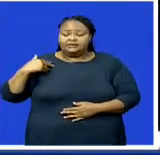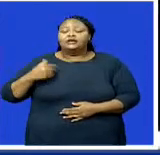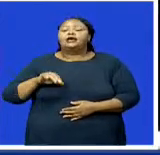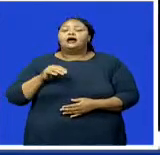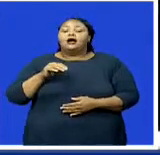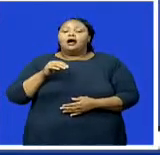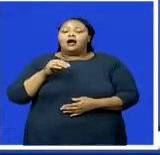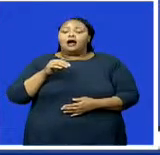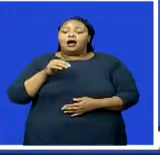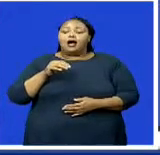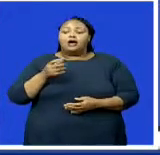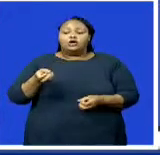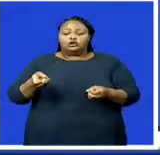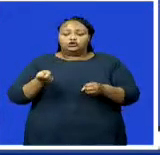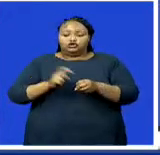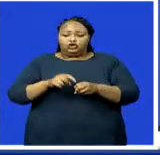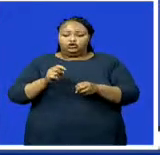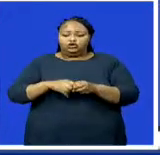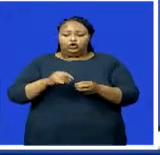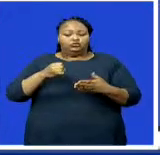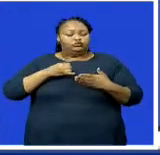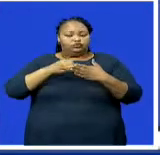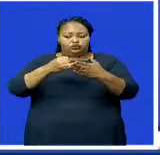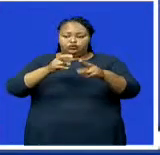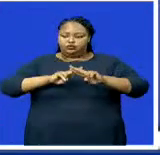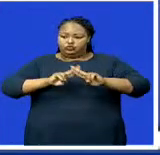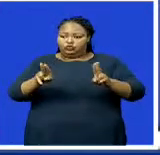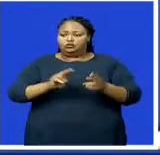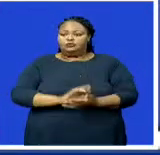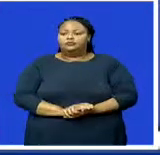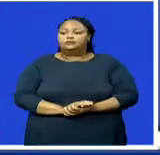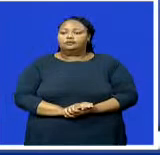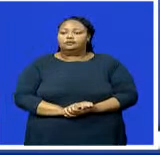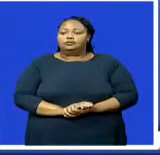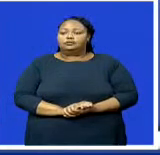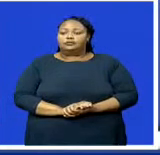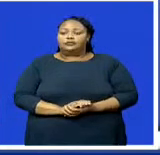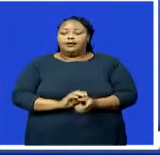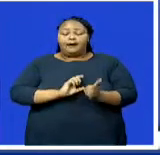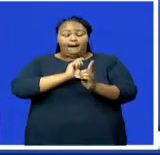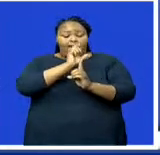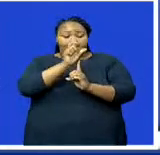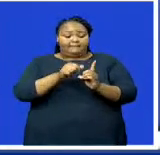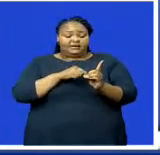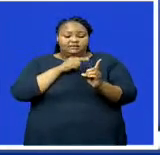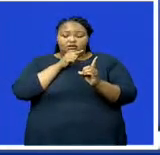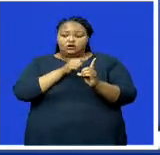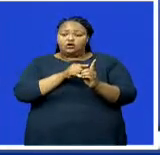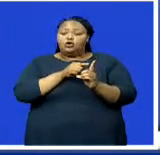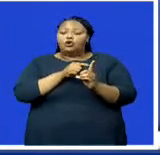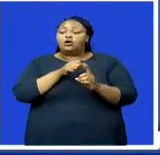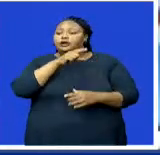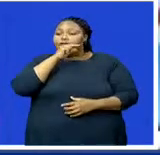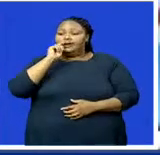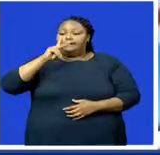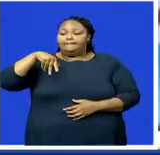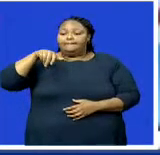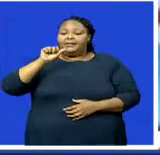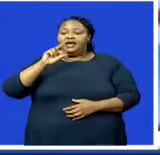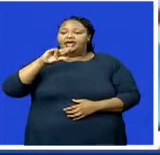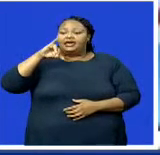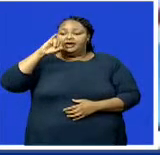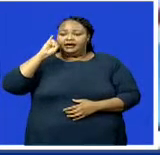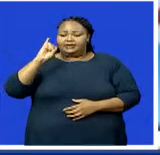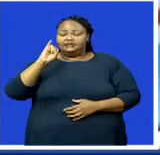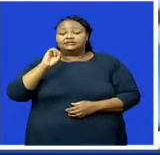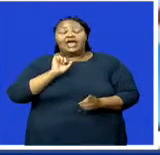kulenzebe. Kanzike kuthiwa umsunguli walenzebe ngumengameli welicembu leReal Madrid Florentino Perez. Tindzaba Emini